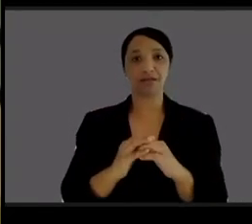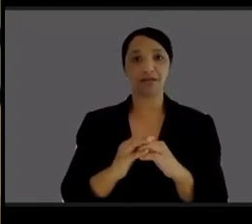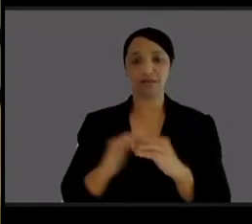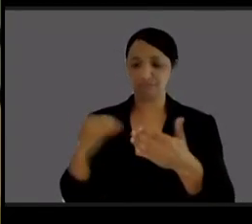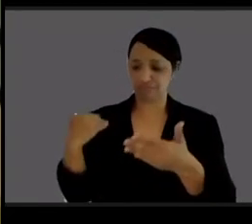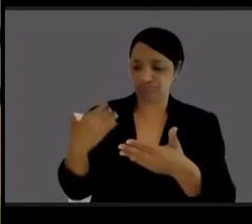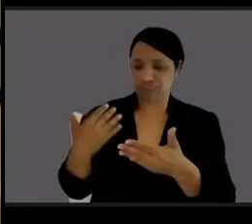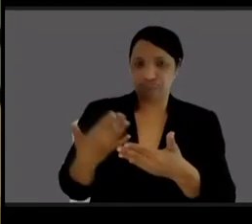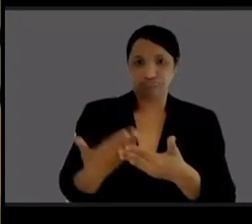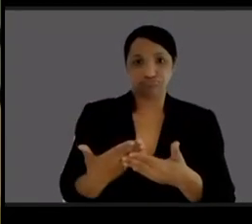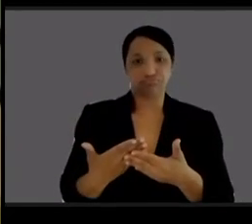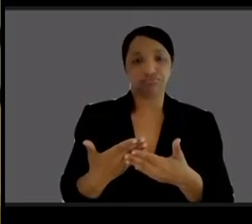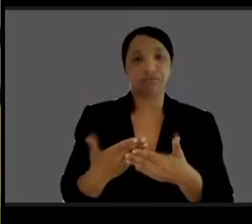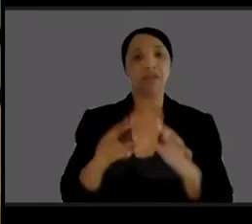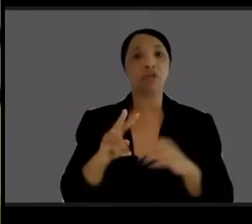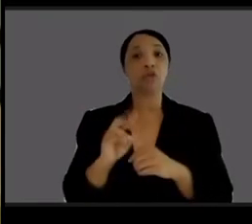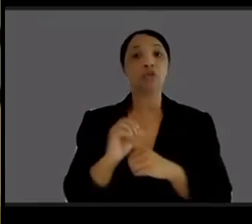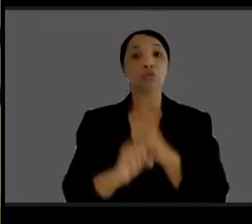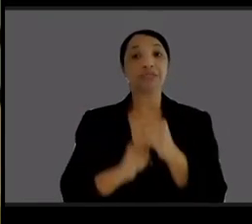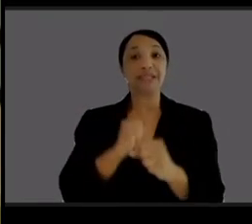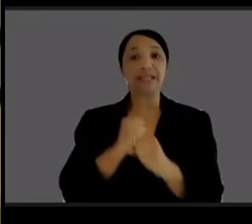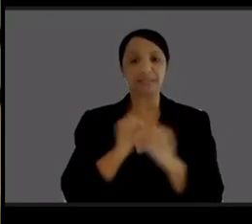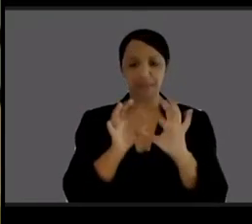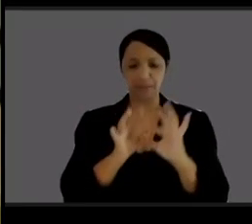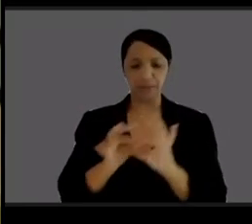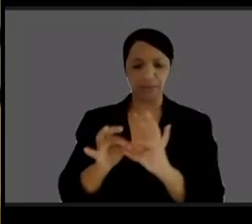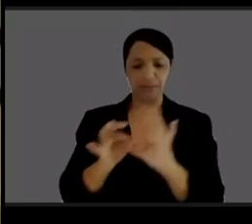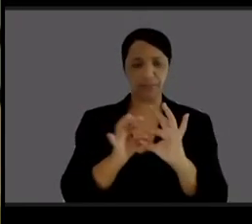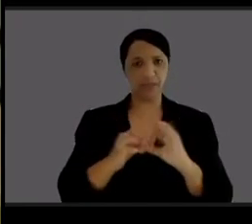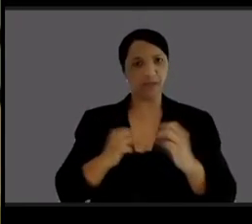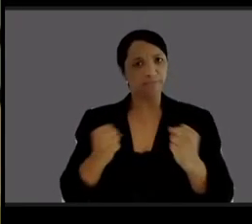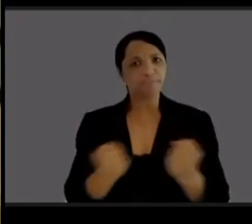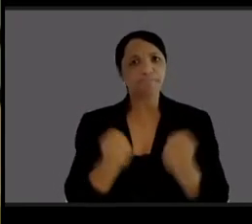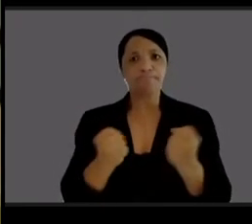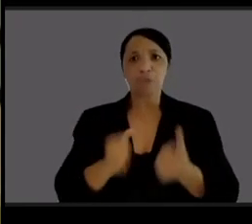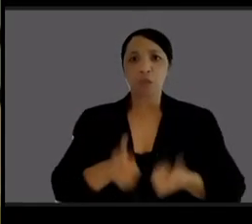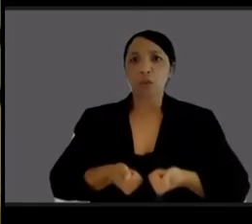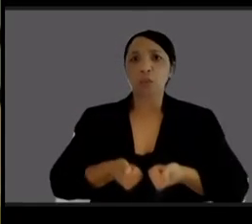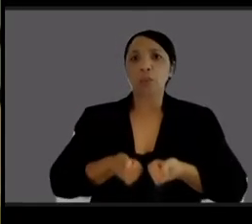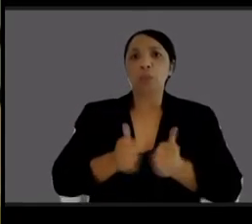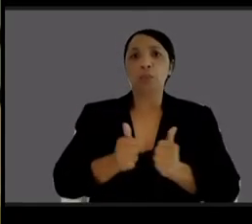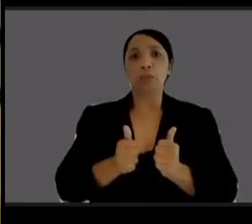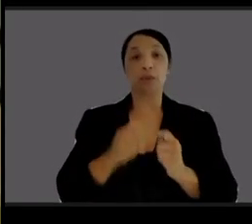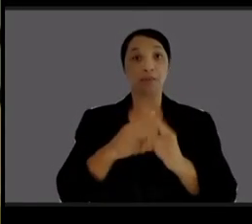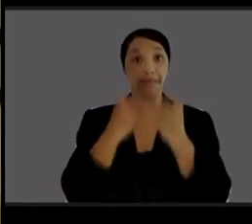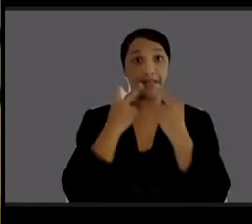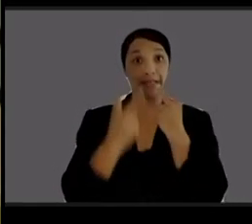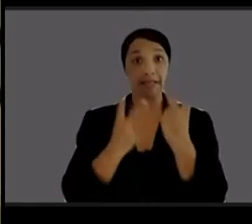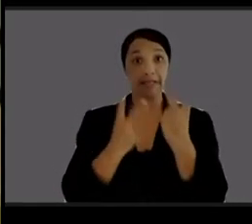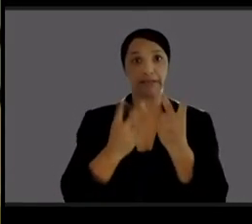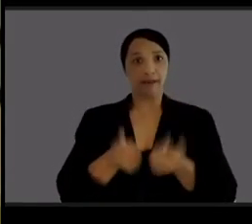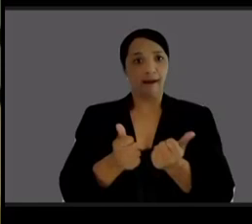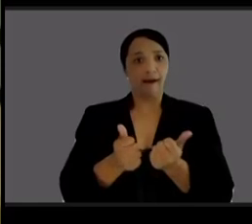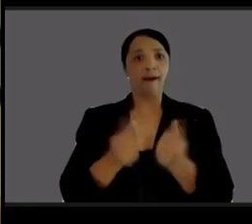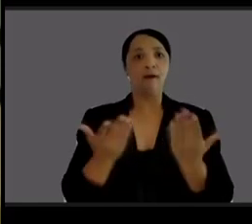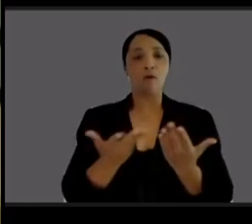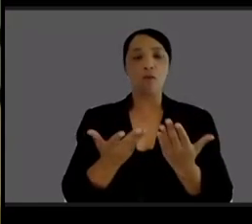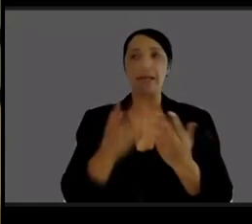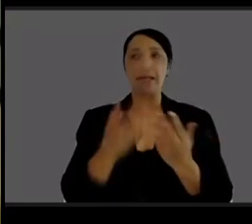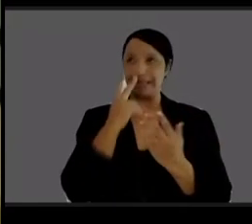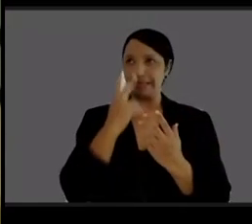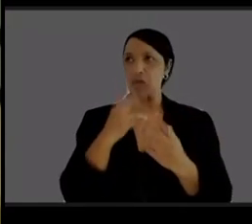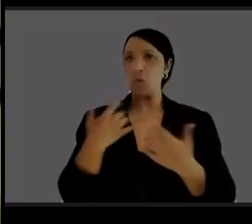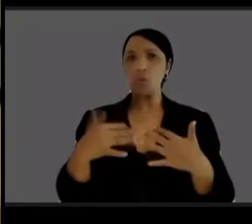Internet sûr, ouvert et mondial. Depuis près de 20 ans, cette coopération multipartite s'est avérée remarquablement